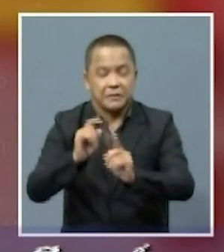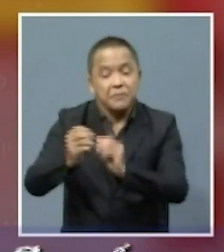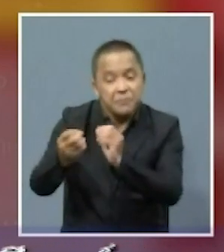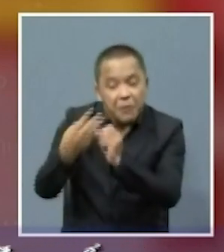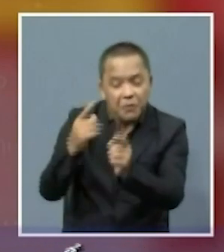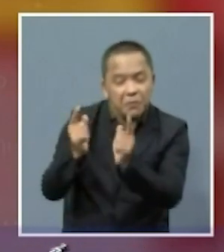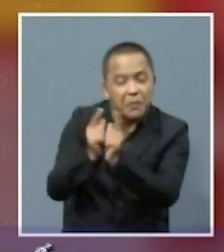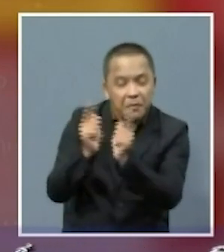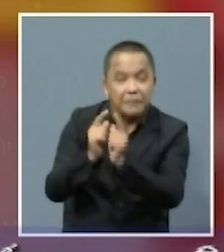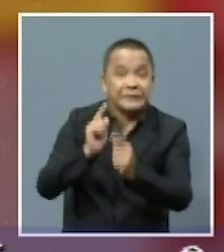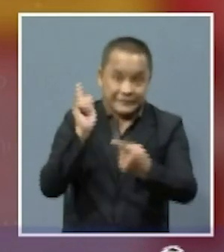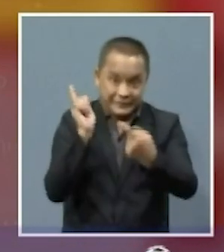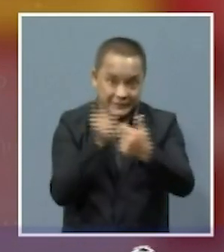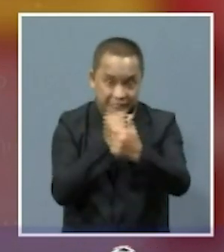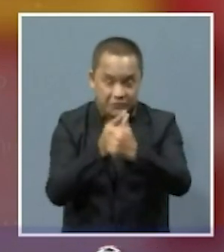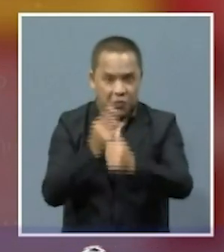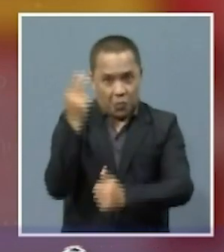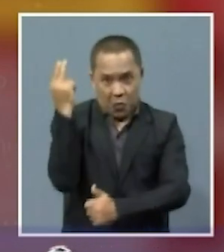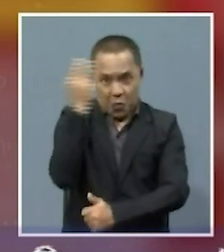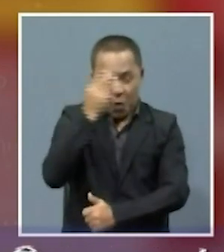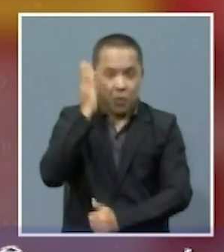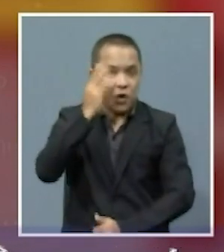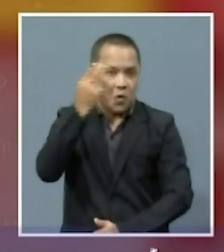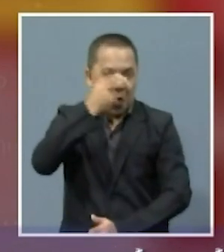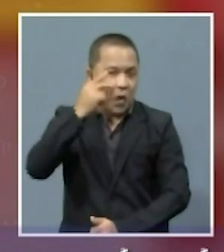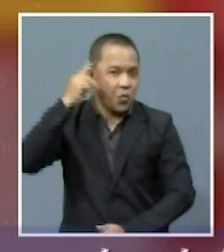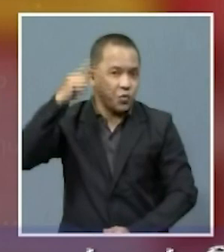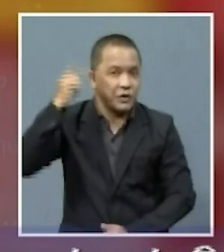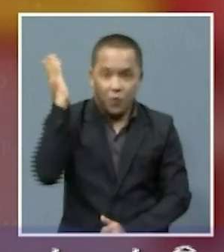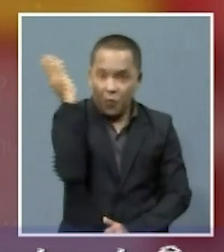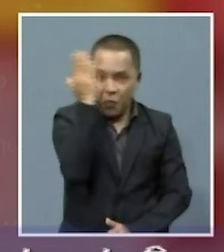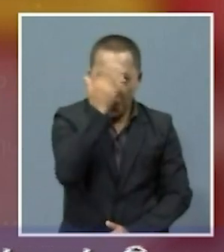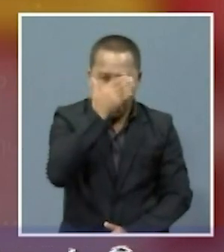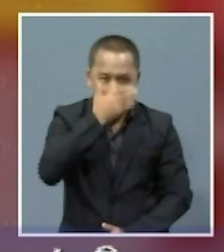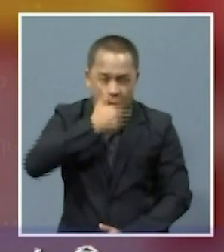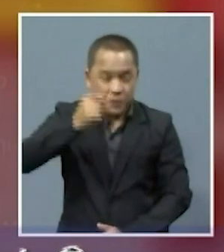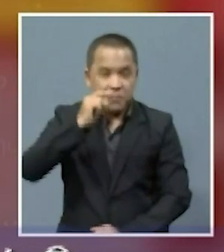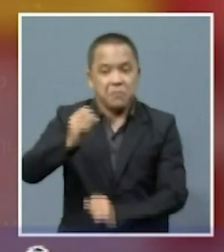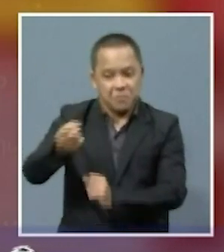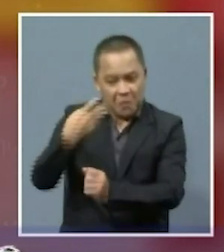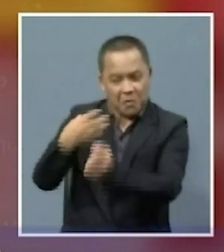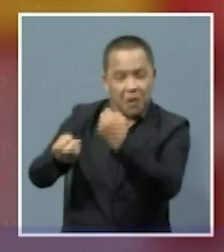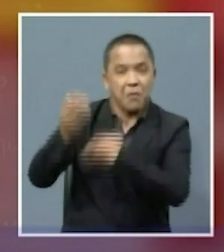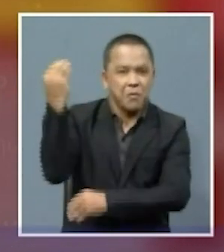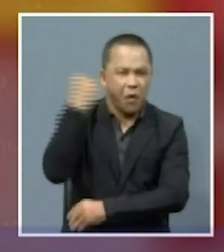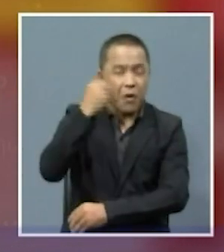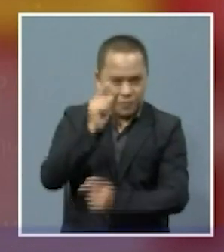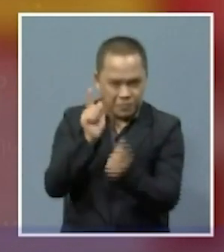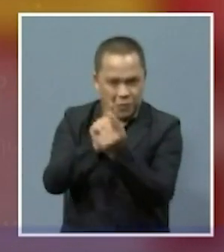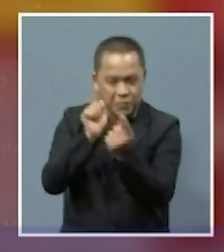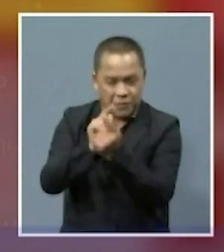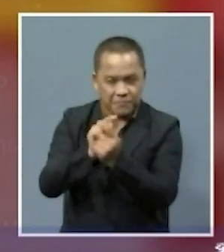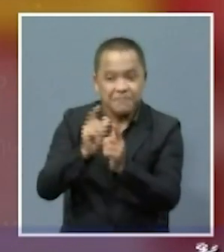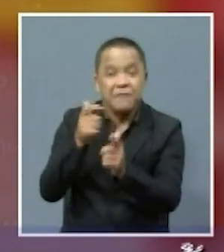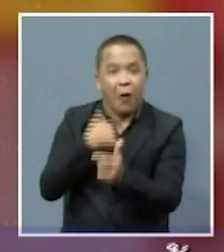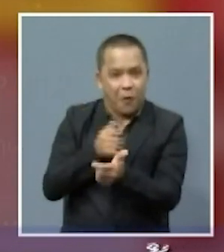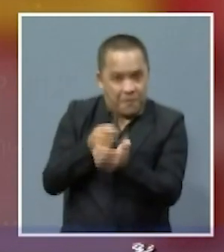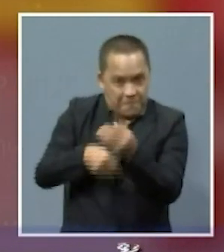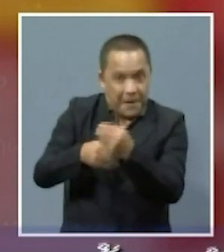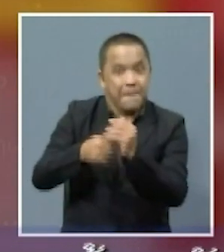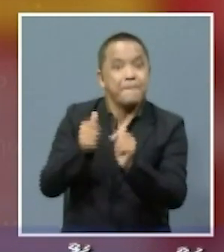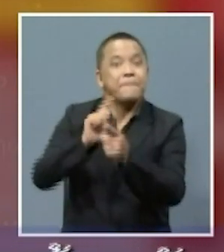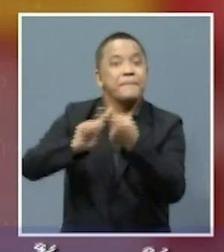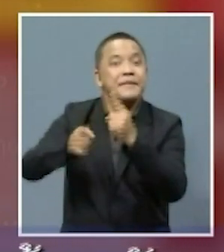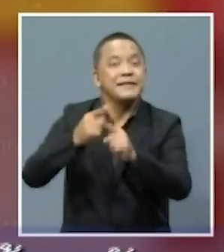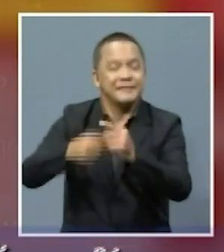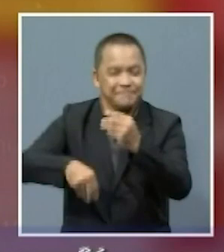ามาทักเรา1เลยหนุ่มหล่อสาวสวยคนพวกนี้จะส่งมาบ่อยๆพี่เพิ่งน่าจะเคยเจอมาแอดขอเป็นเพื่อน ขอ